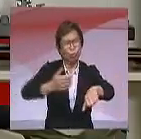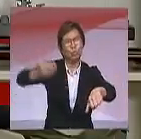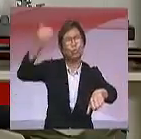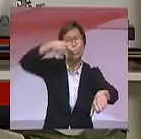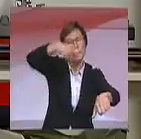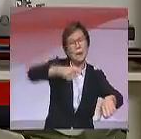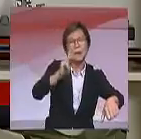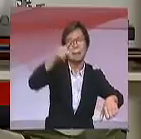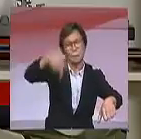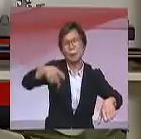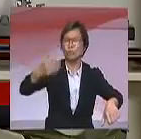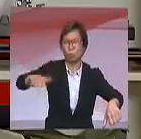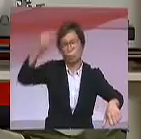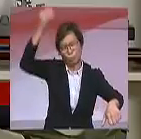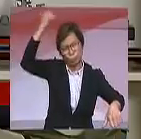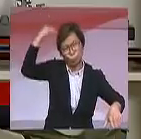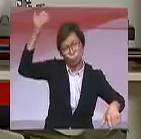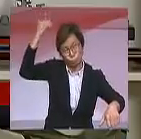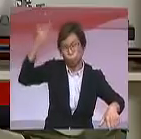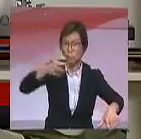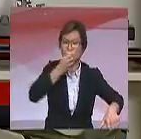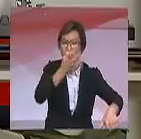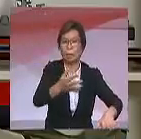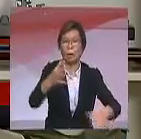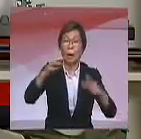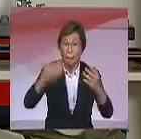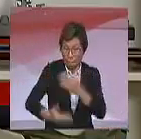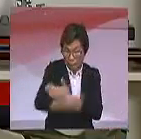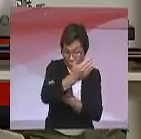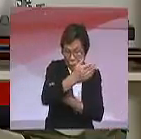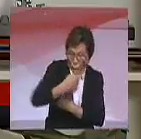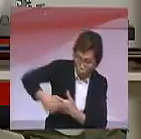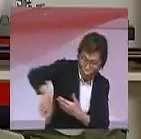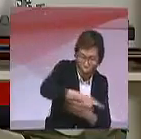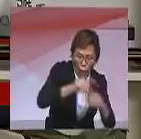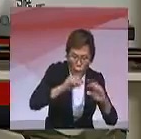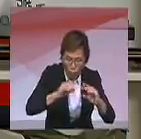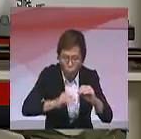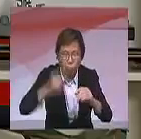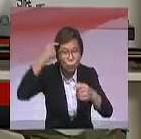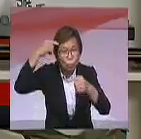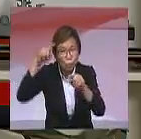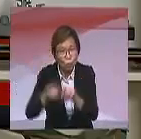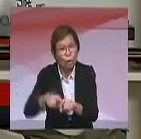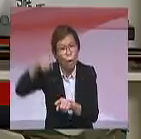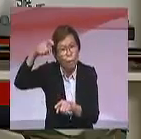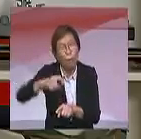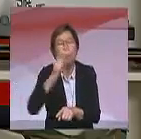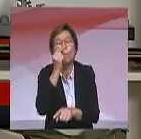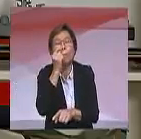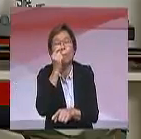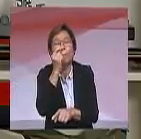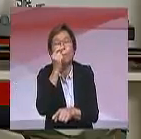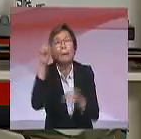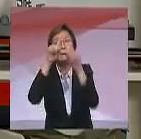dulu. Jadi mesyuarat bersetuju bahawa mereka perlu di swab